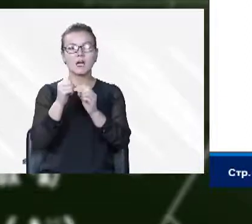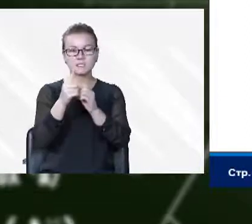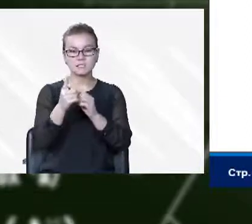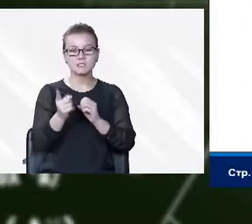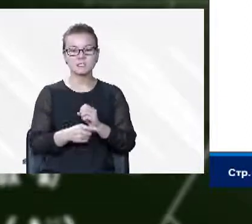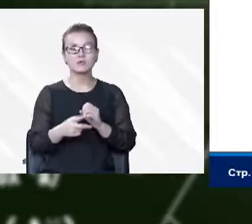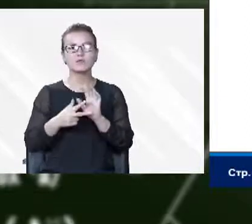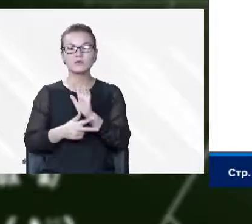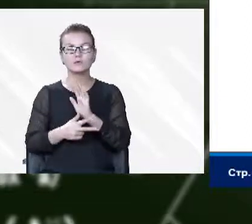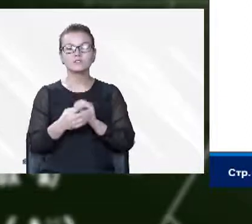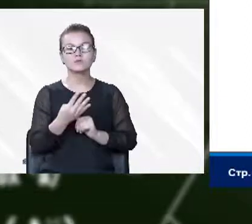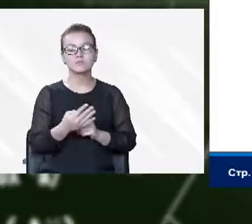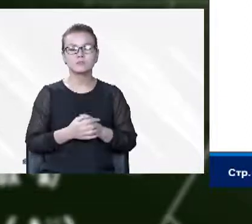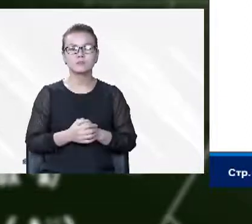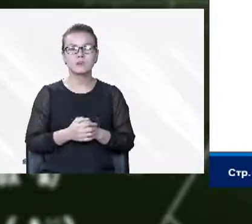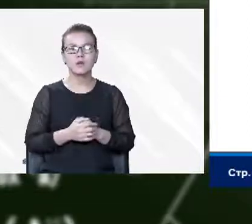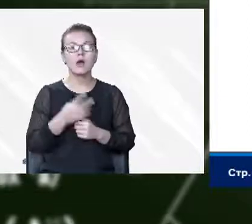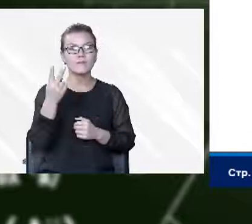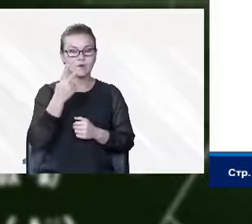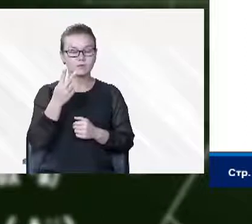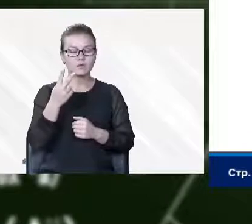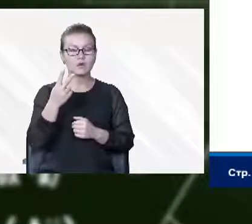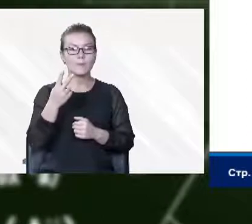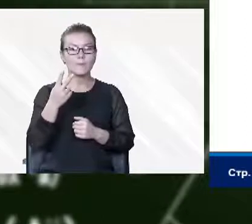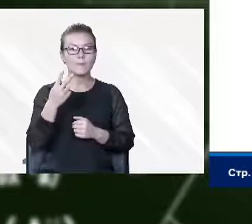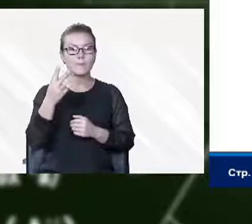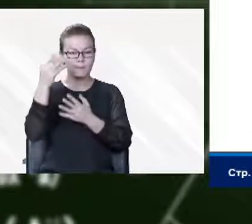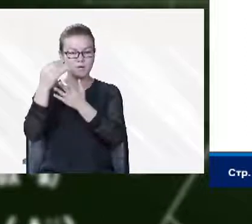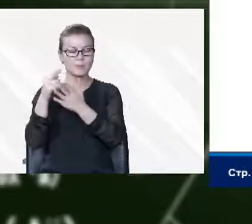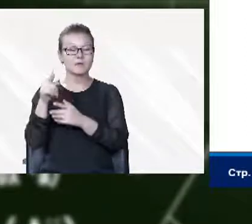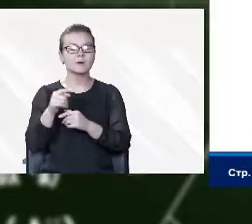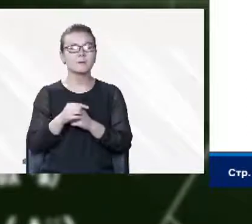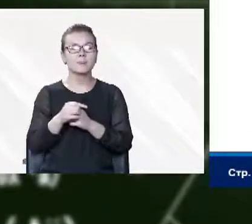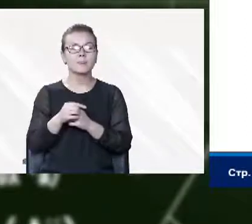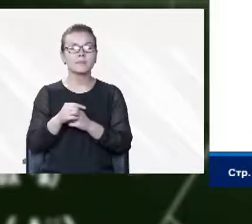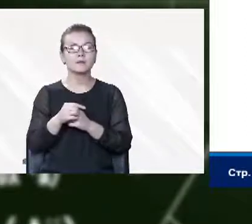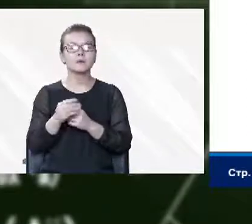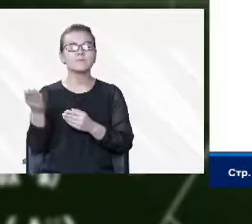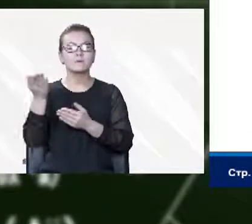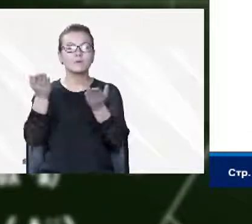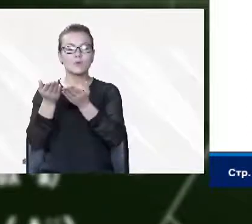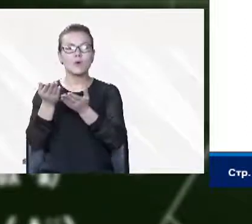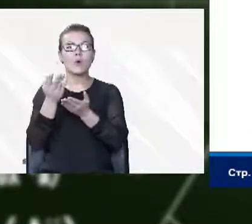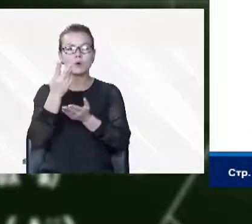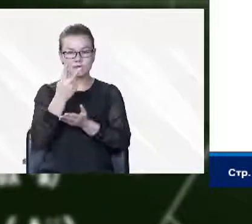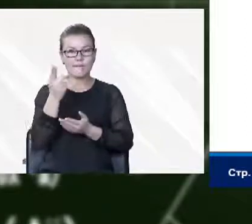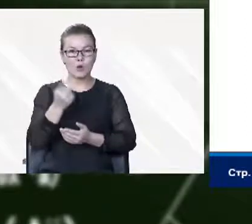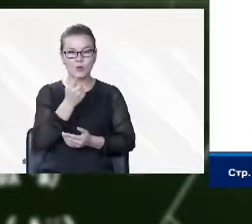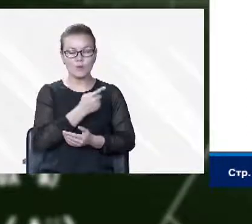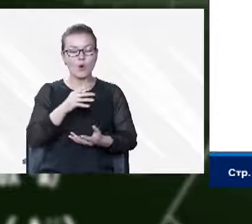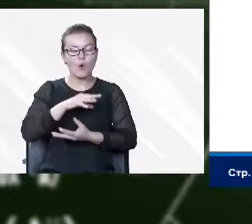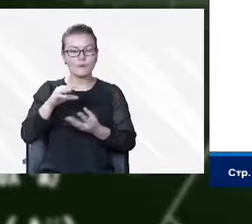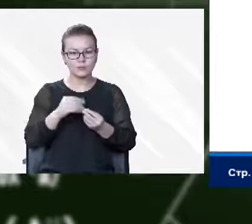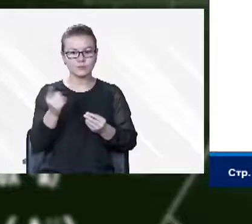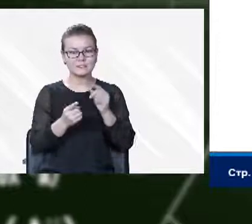1,11 84. Во втором примере привел обе дроби к